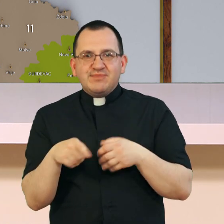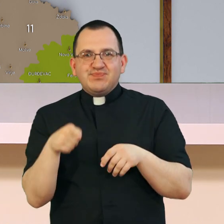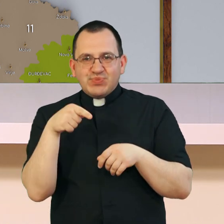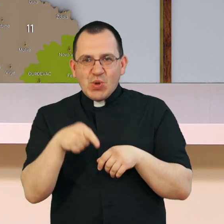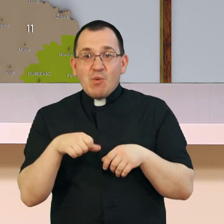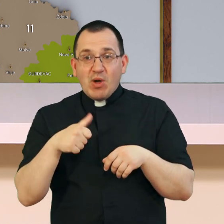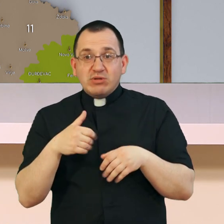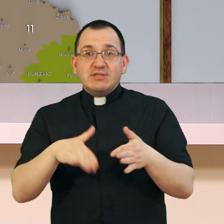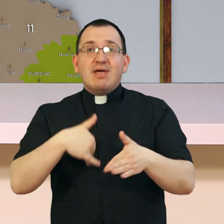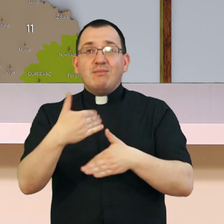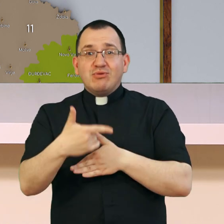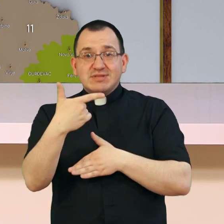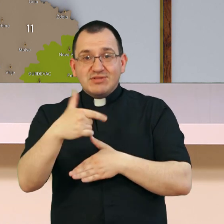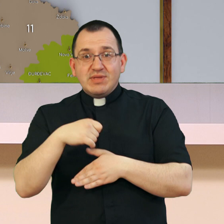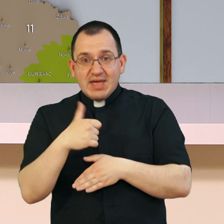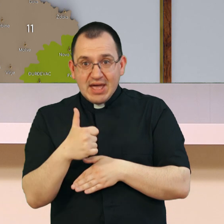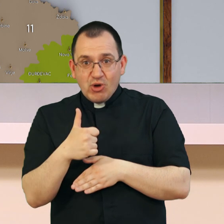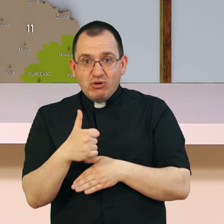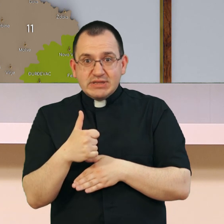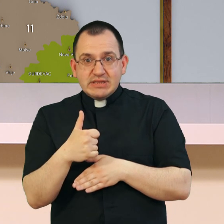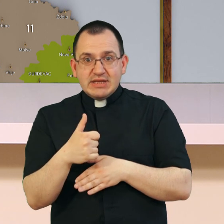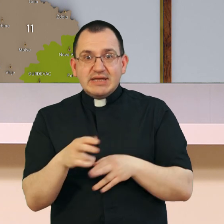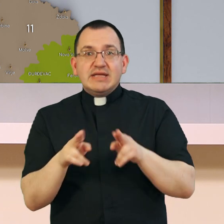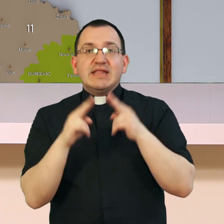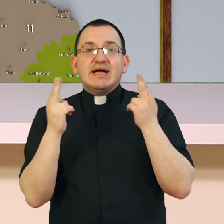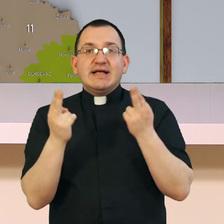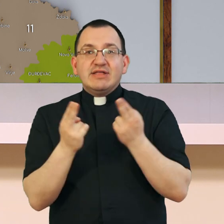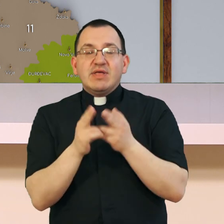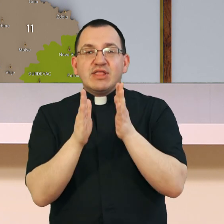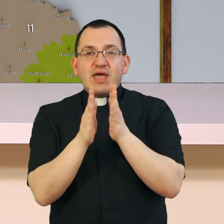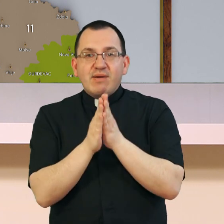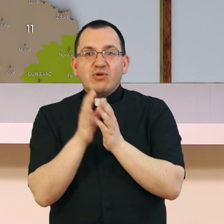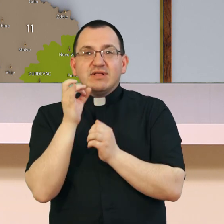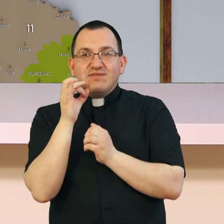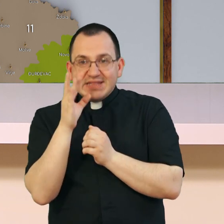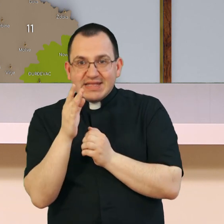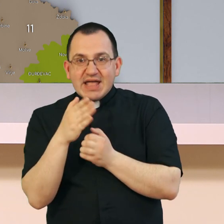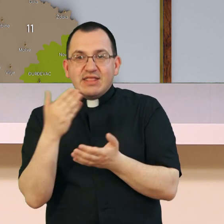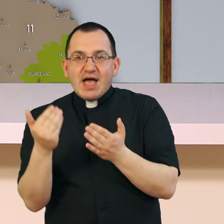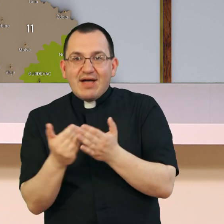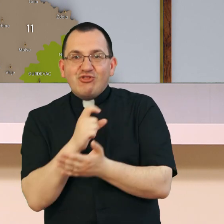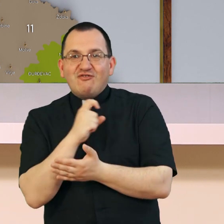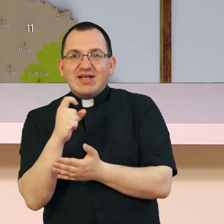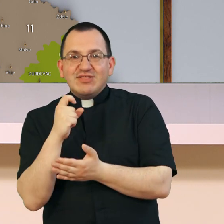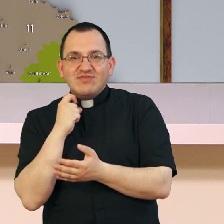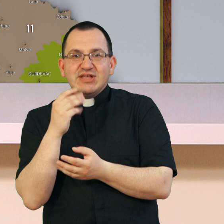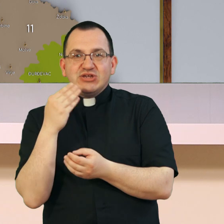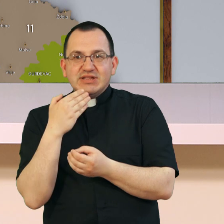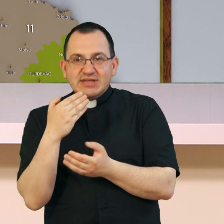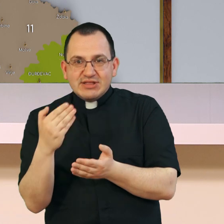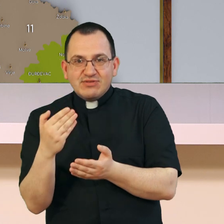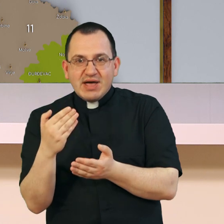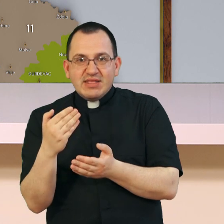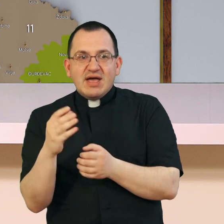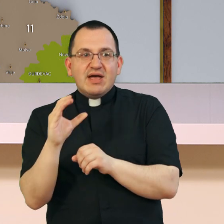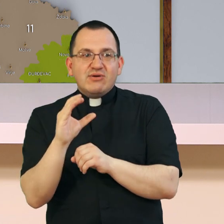nakon 2 godine pauze, na svjetski molitveni dan za sveta duhovna zvanja crkvom Dobrog pastira